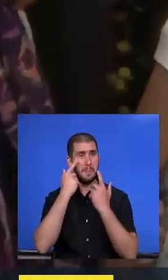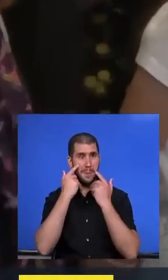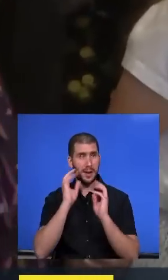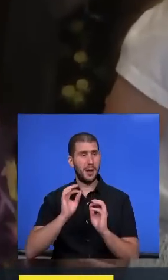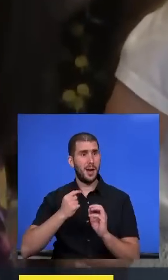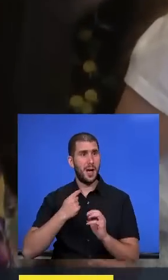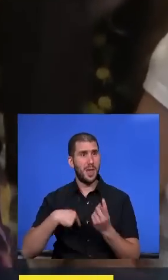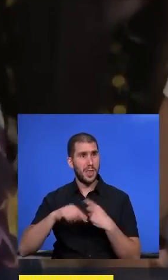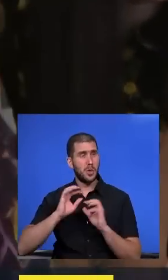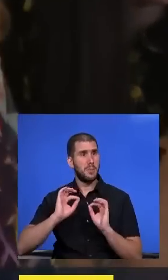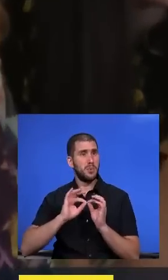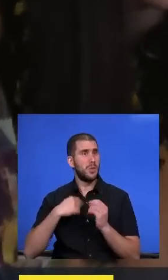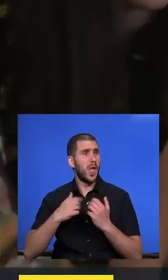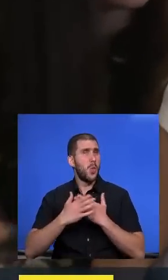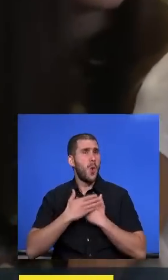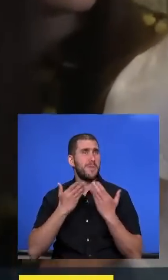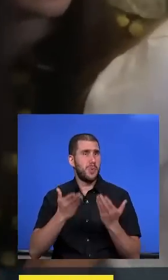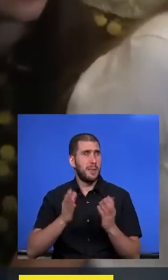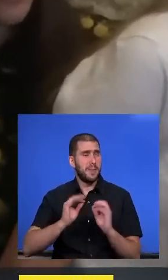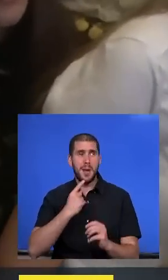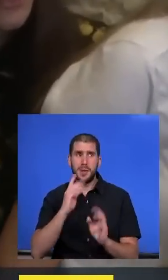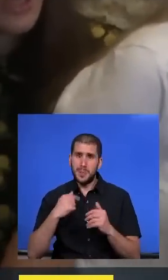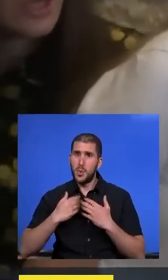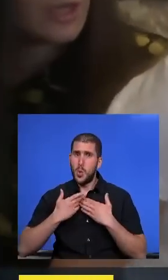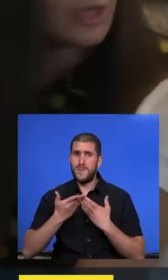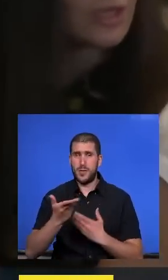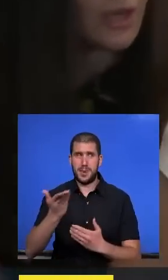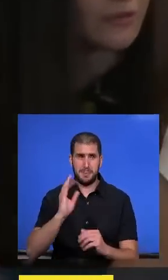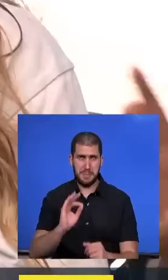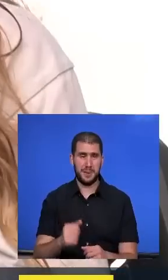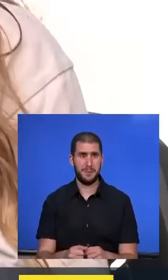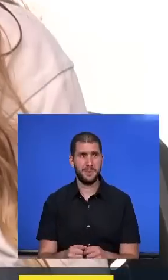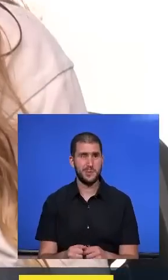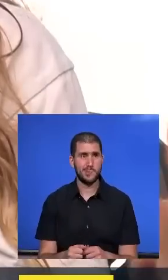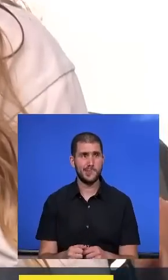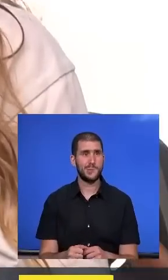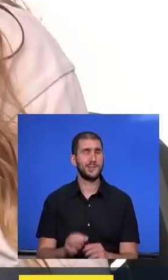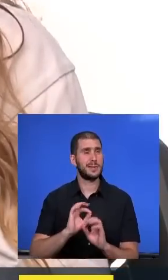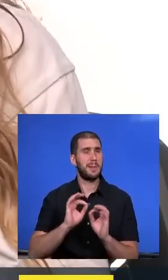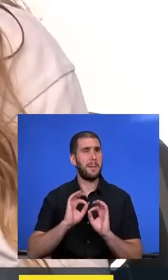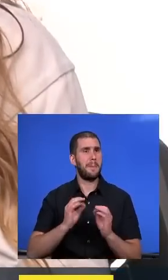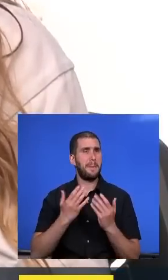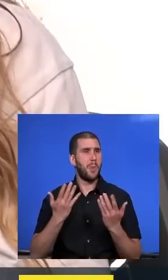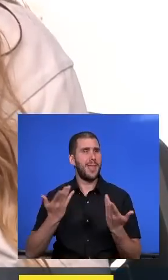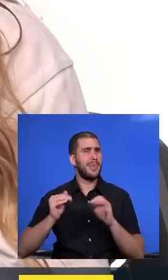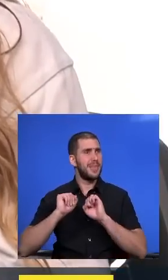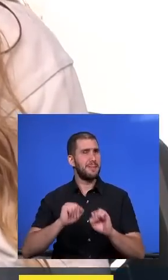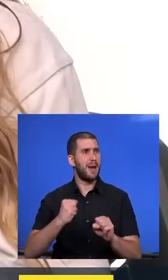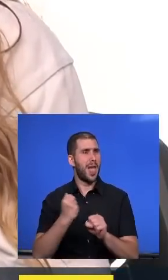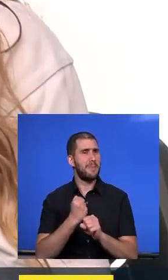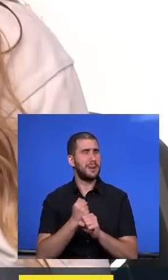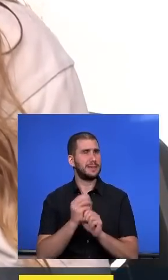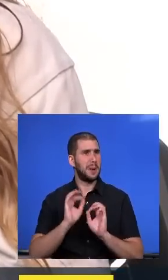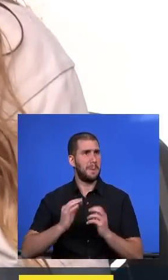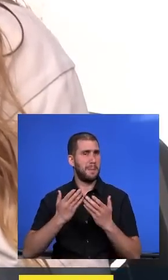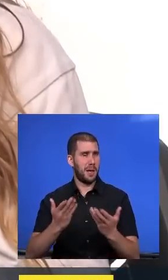Pashut, we love you. And I said, I love you too. And it's absolutely no way, it's clear, no way that there's